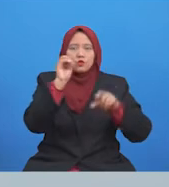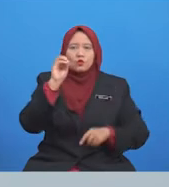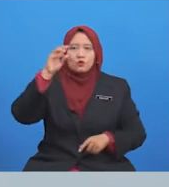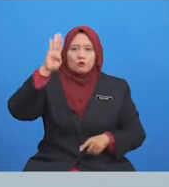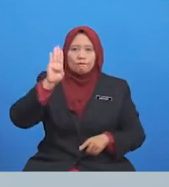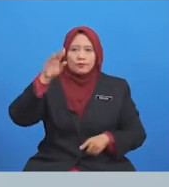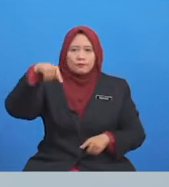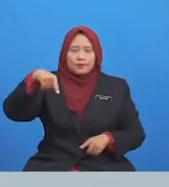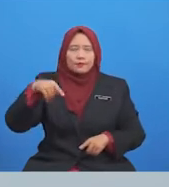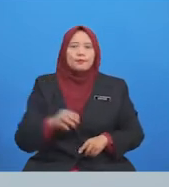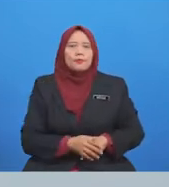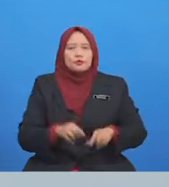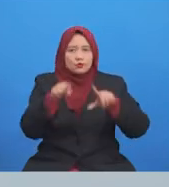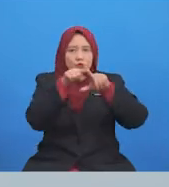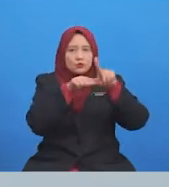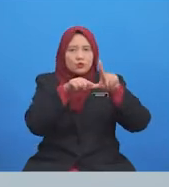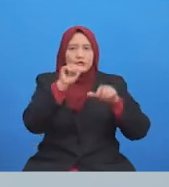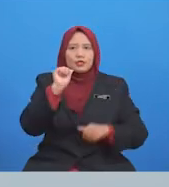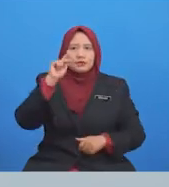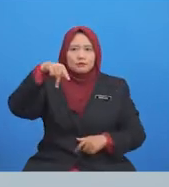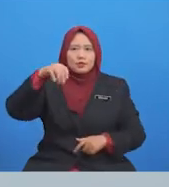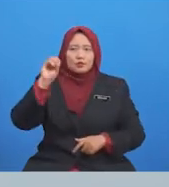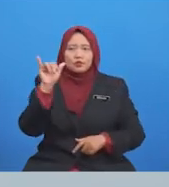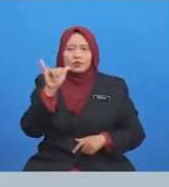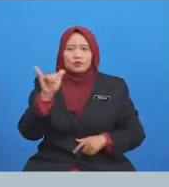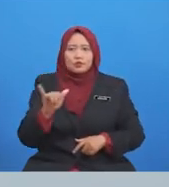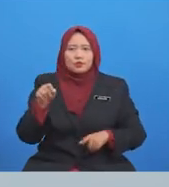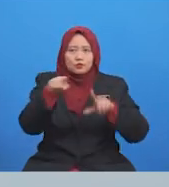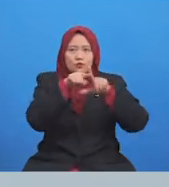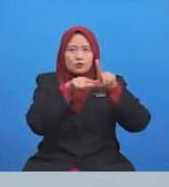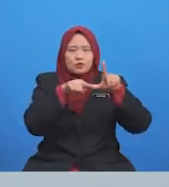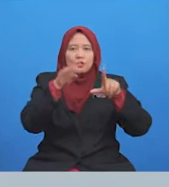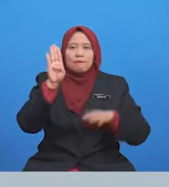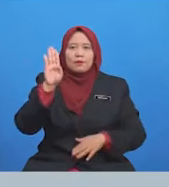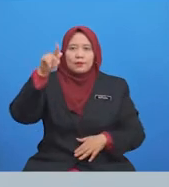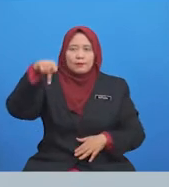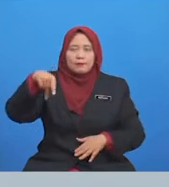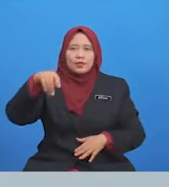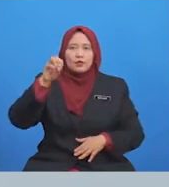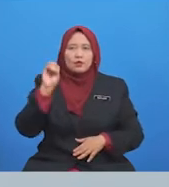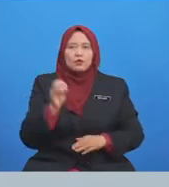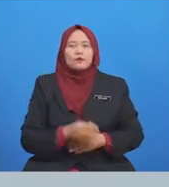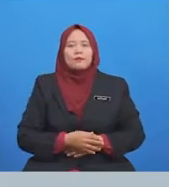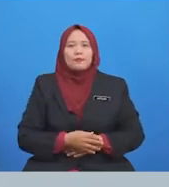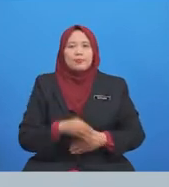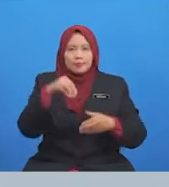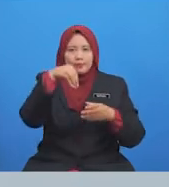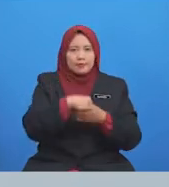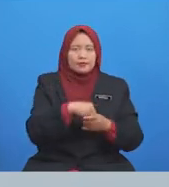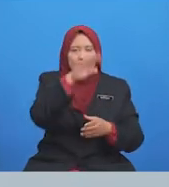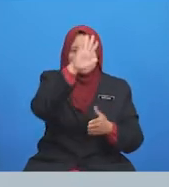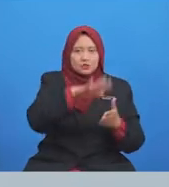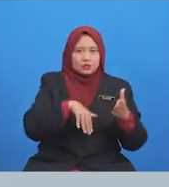sekali sudut APO bersamaan dengan sudut BPO. Dalam jadual jawapan juga,